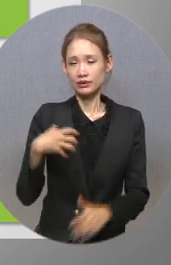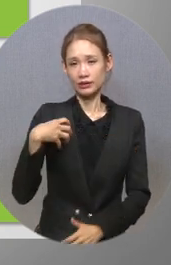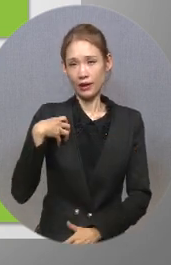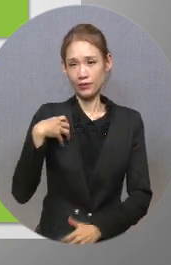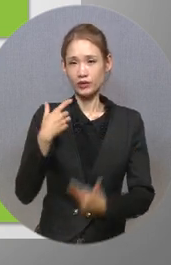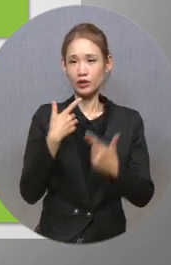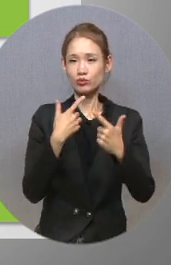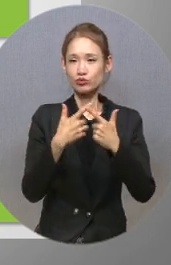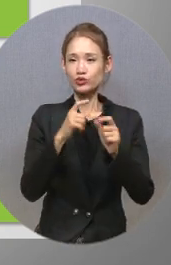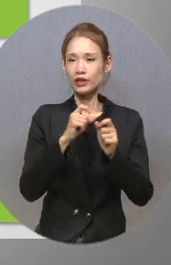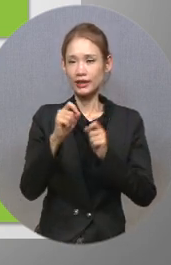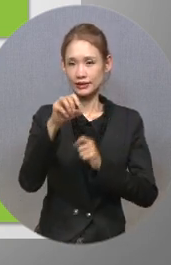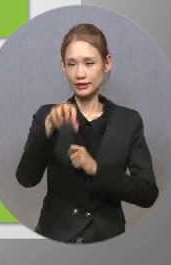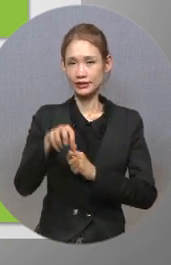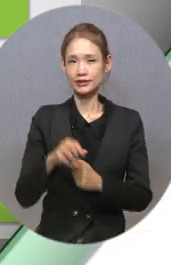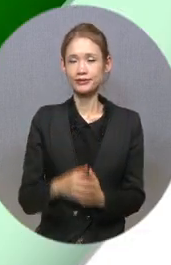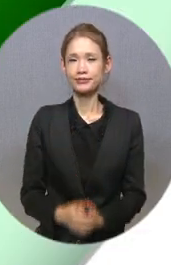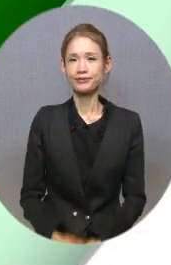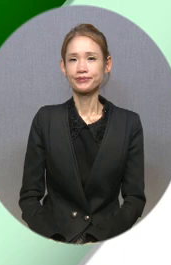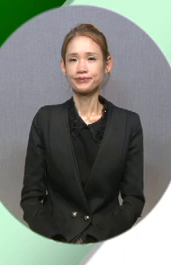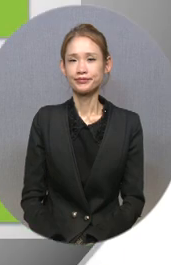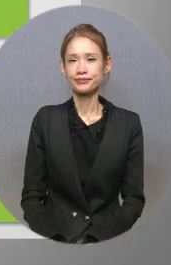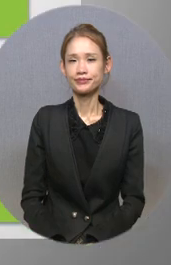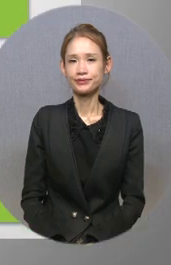담당기사는 부산기사입니다.